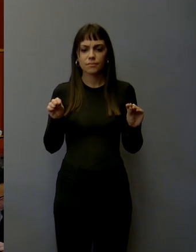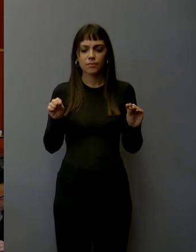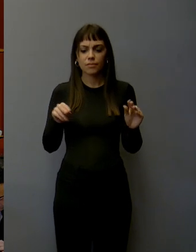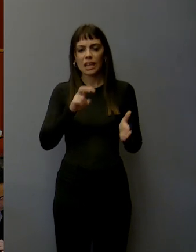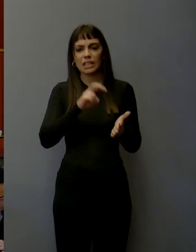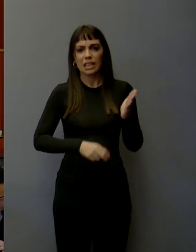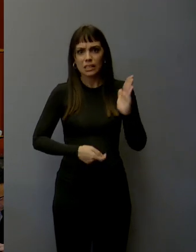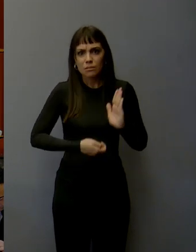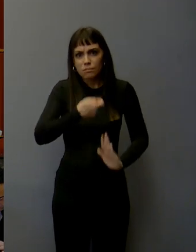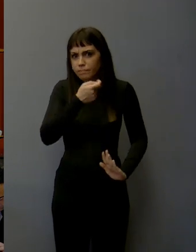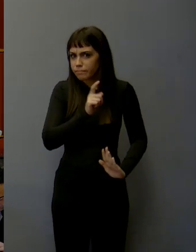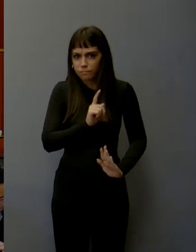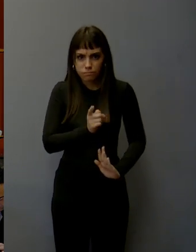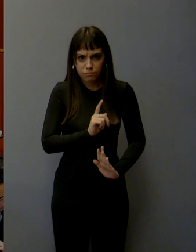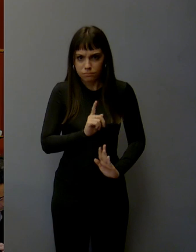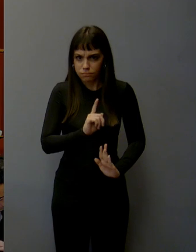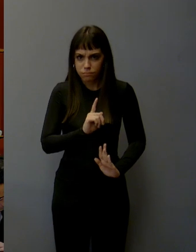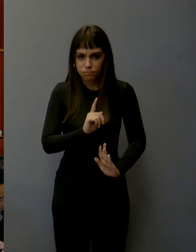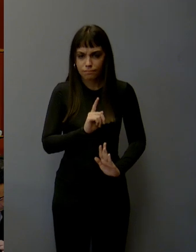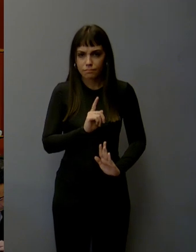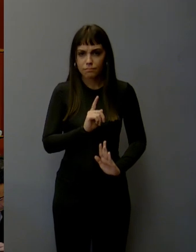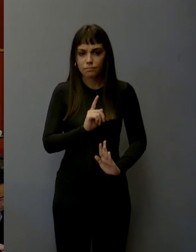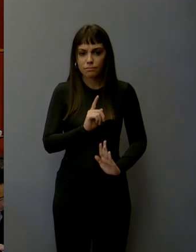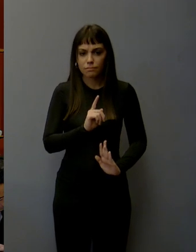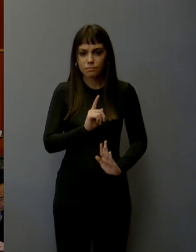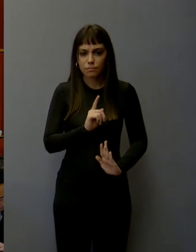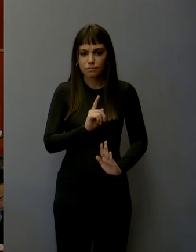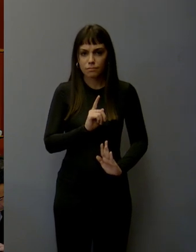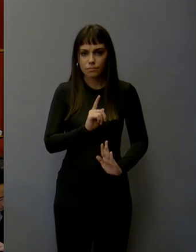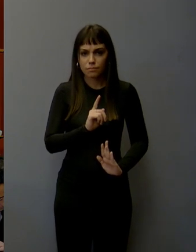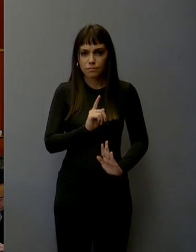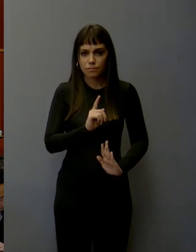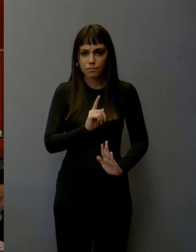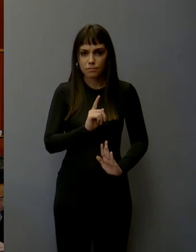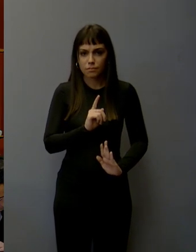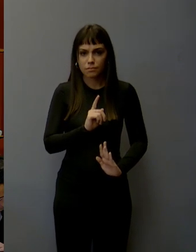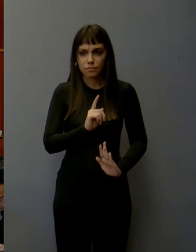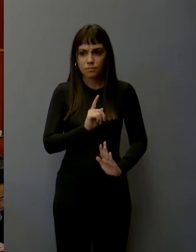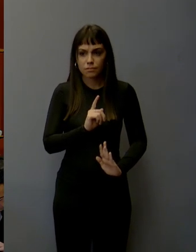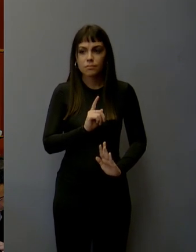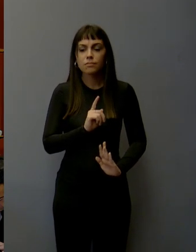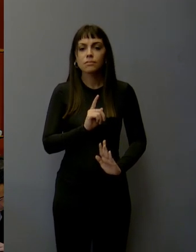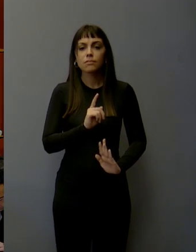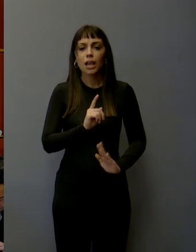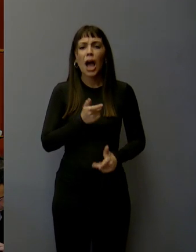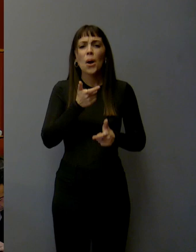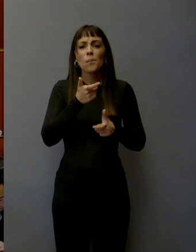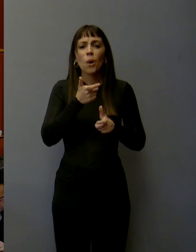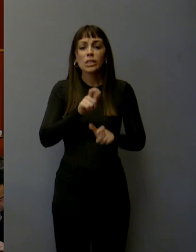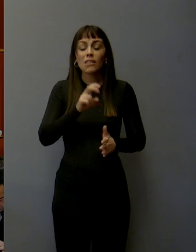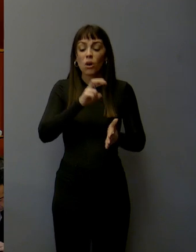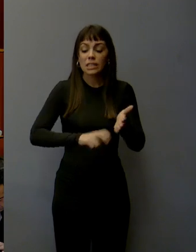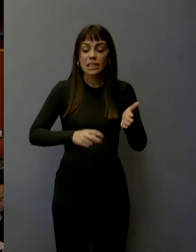del carico diciamo delle delle tassazione a carico dei Genovesi perché è una tassazione